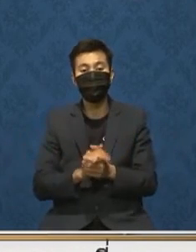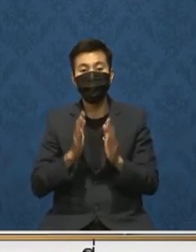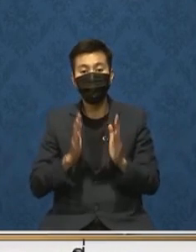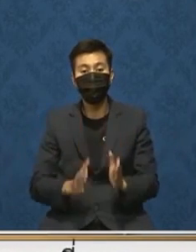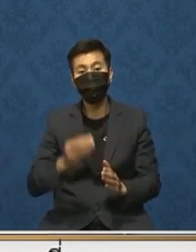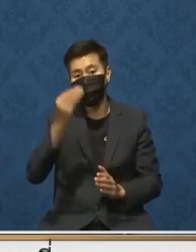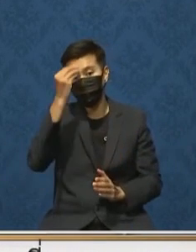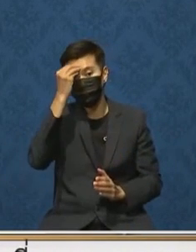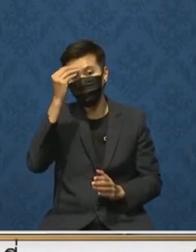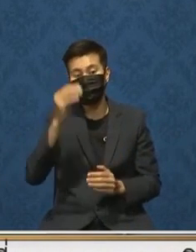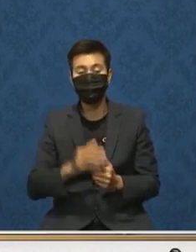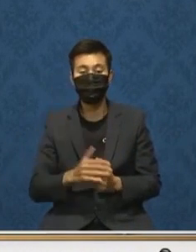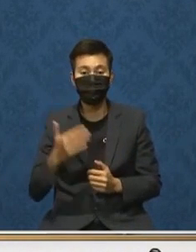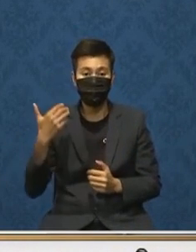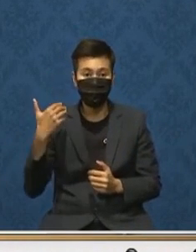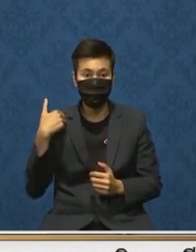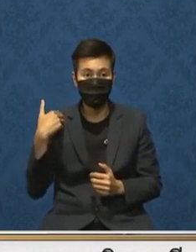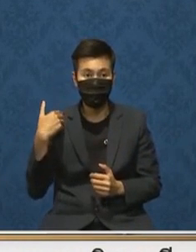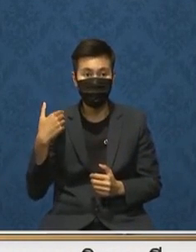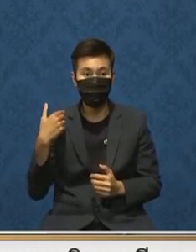าเคย